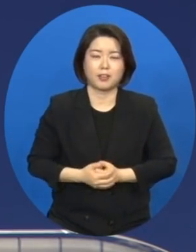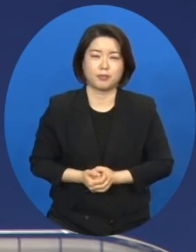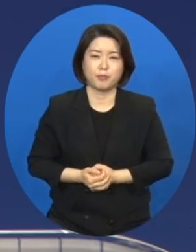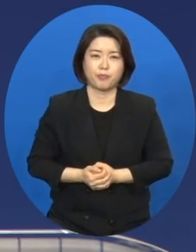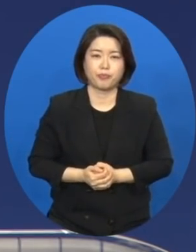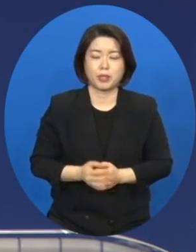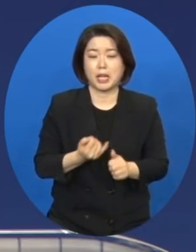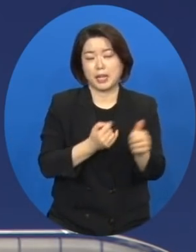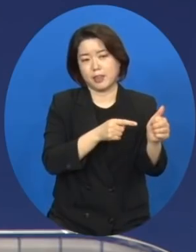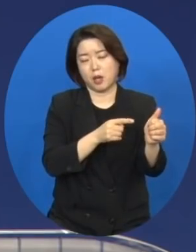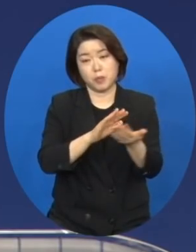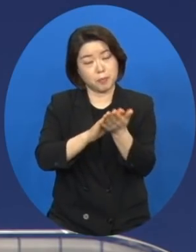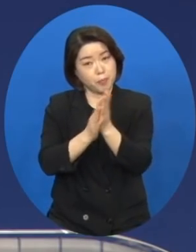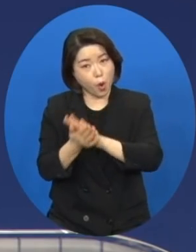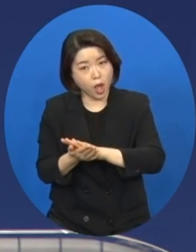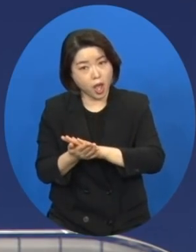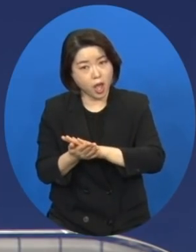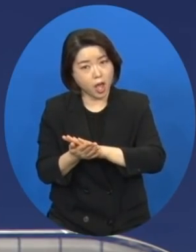남편이 변했는가?